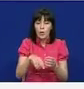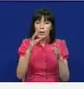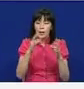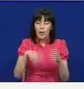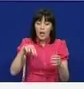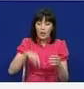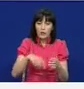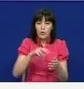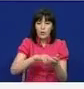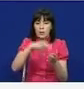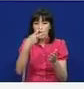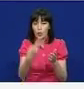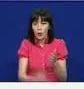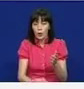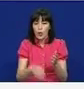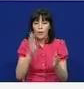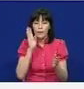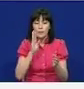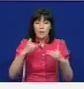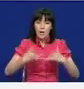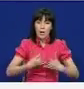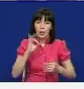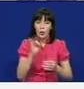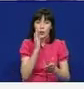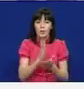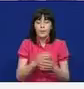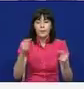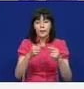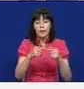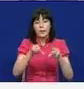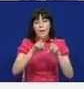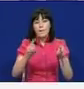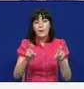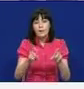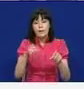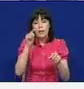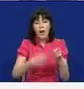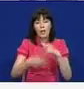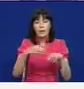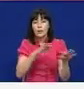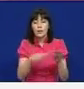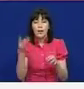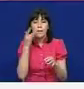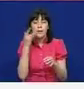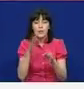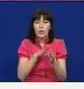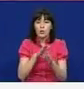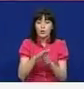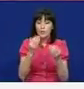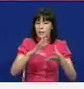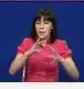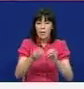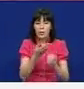аяқтары қыстырылып қалып, балдардың суға кету қайғылы оқиғалар орын алып отыр. Тиісті мекеме тарапынан алдын алу шаралары жиі жүргізіліп келеді, алайда